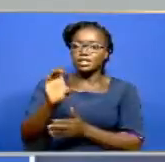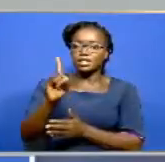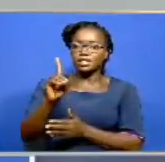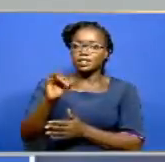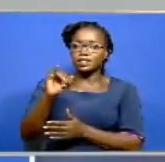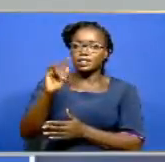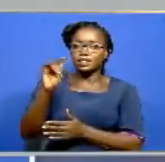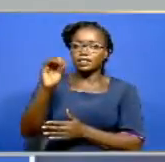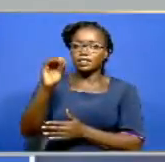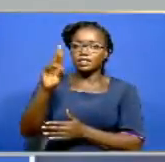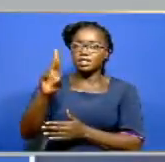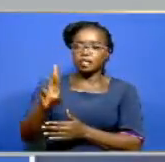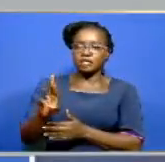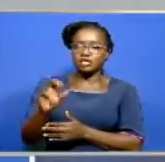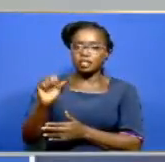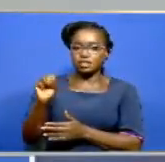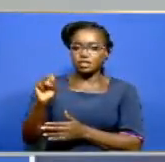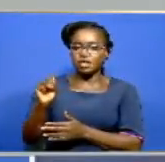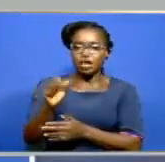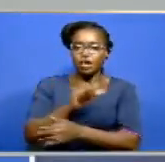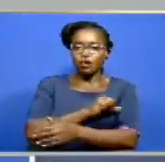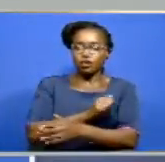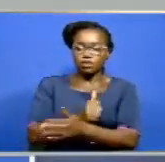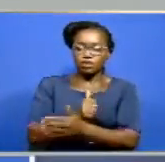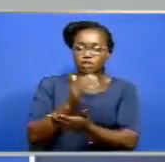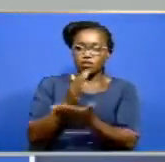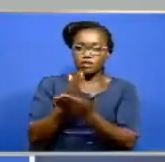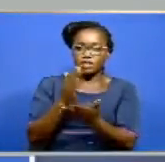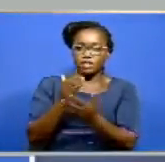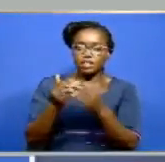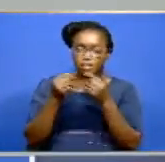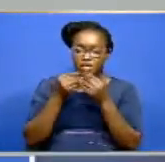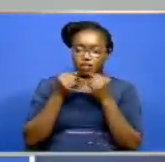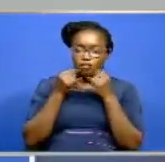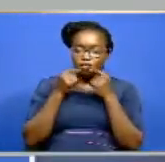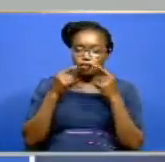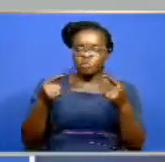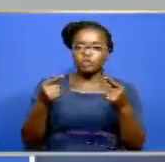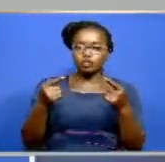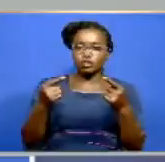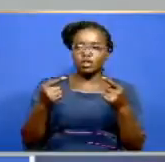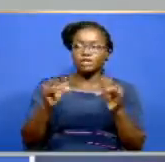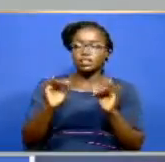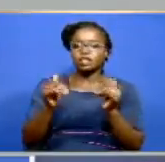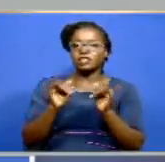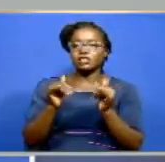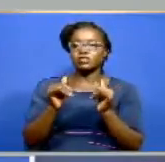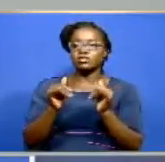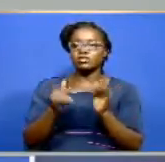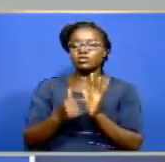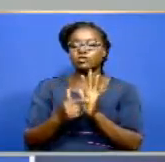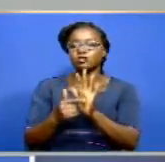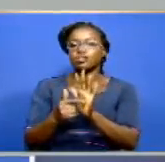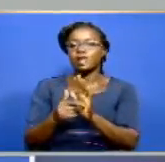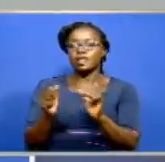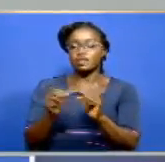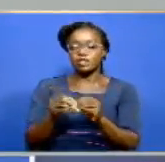demand on authorities for facts and information the news broadcasts and